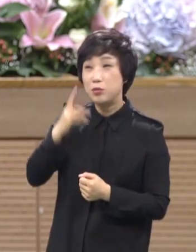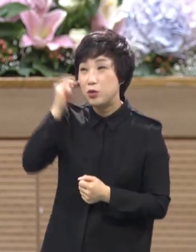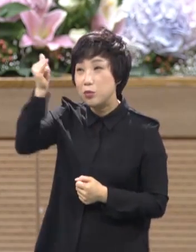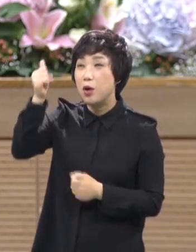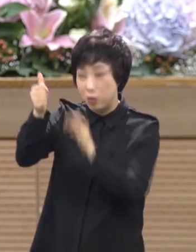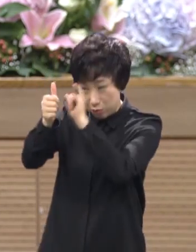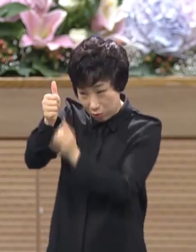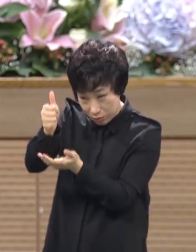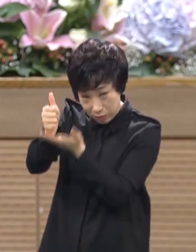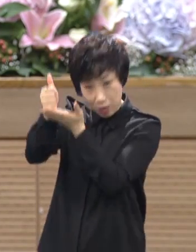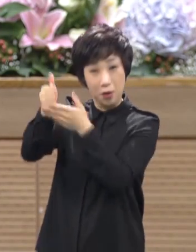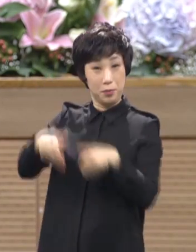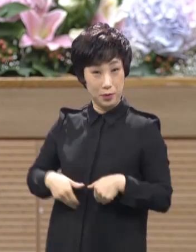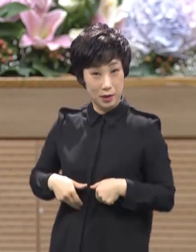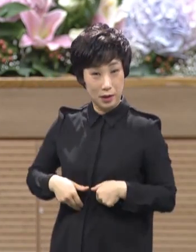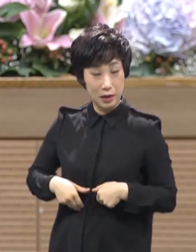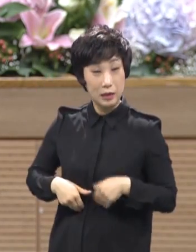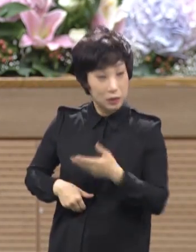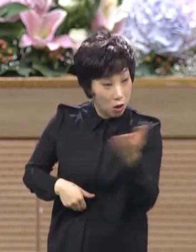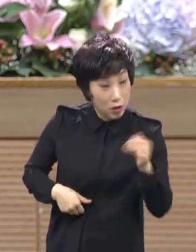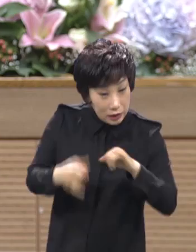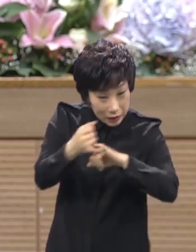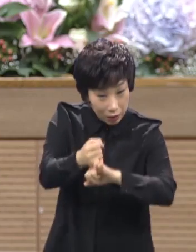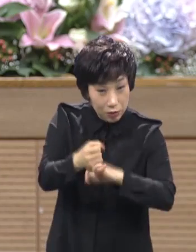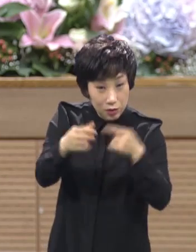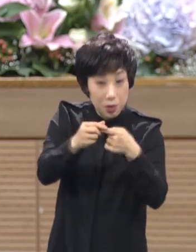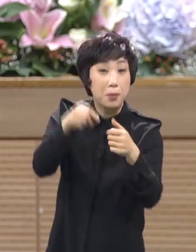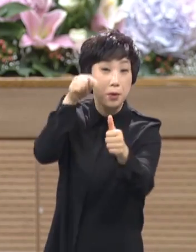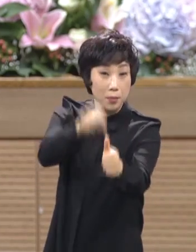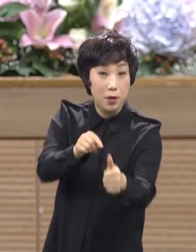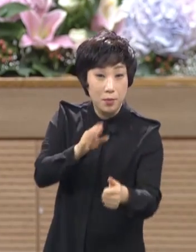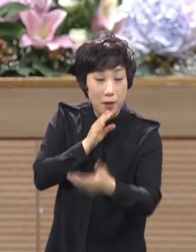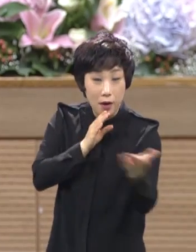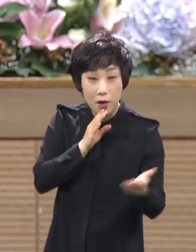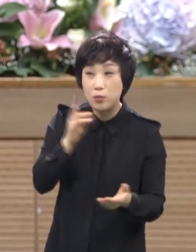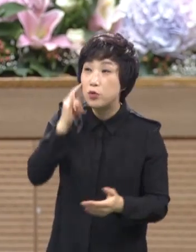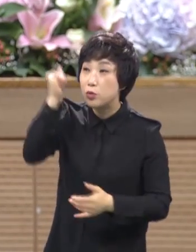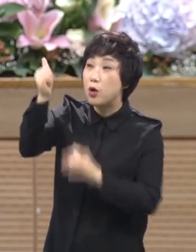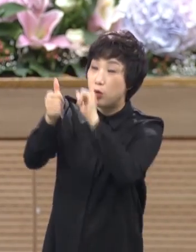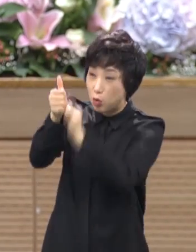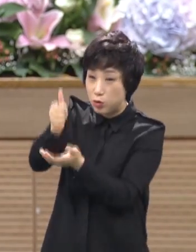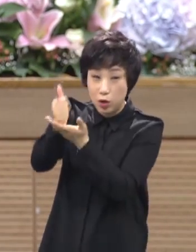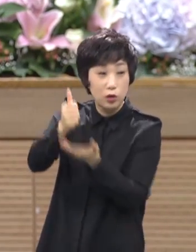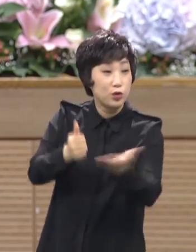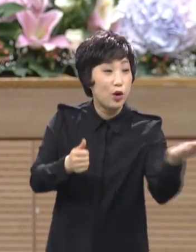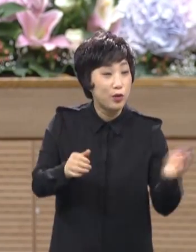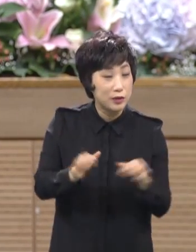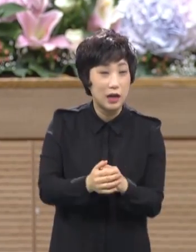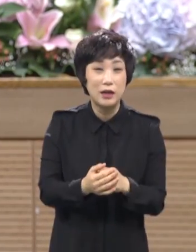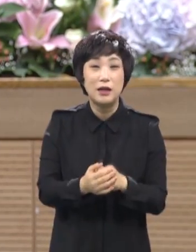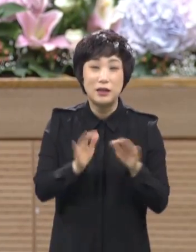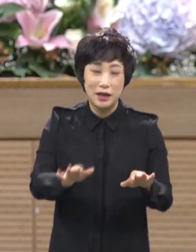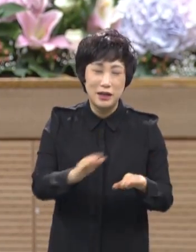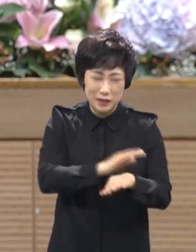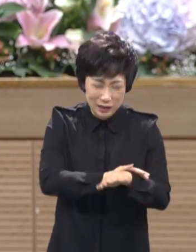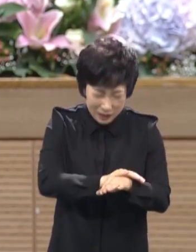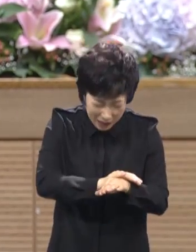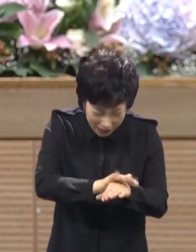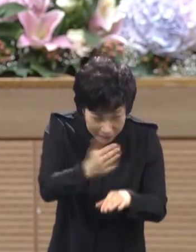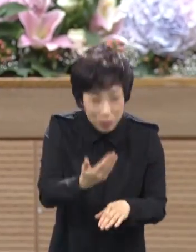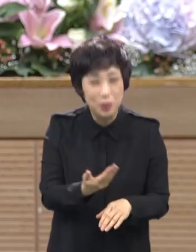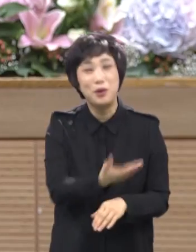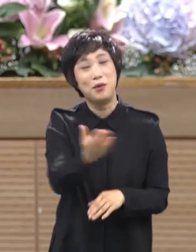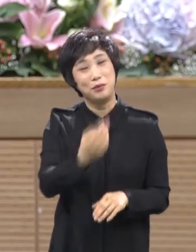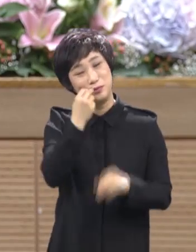부모를 공경하라. 약속 있는 첫 계명이니 부모 공경하는 자는 땅에서 잘